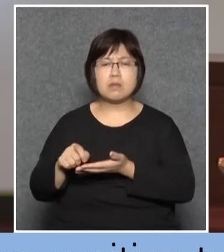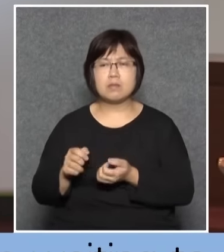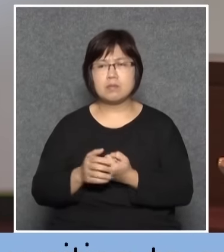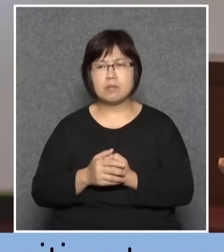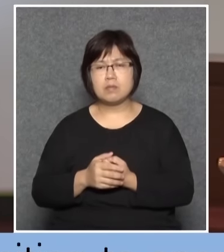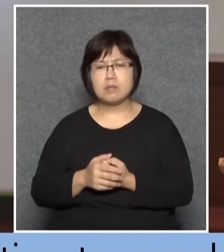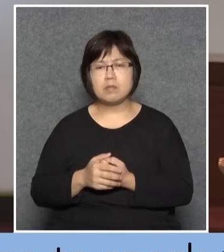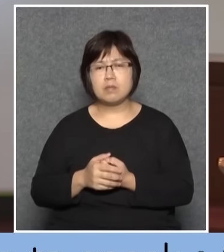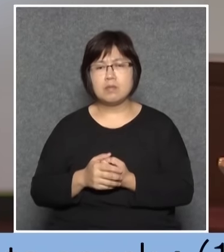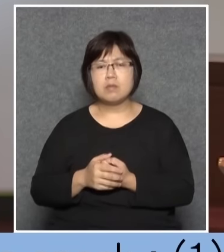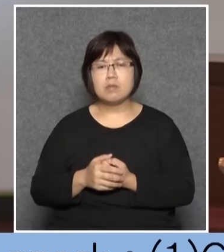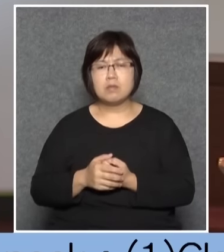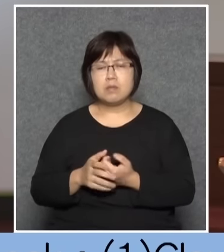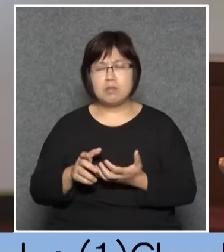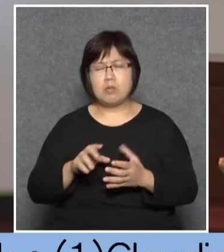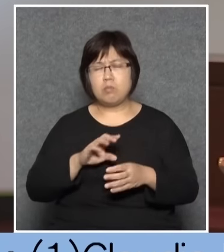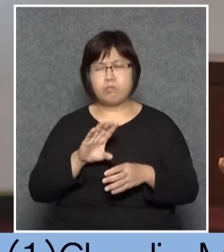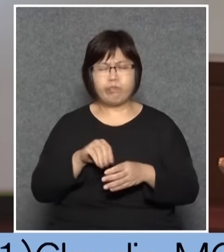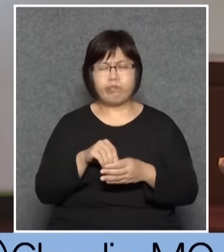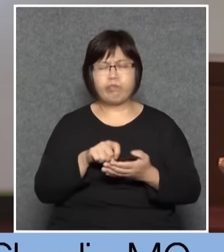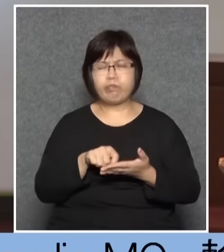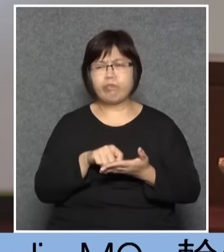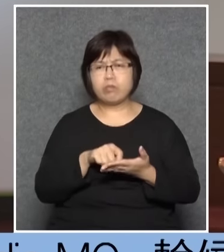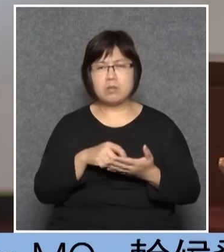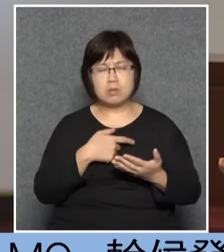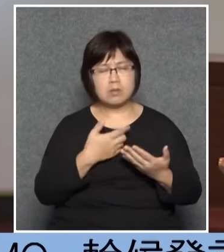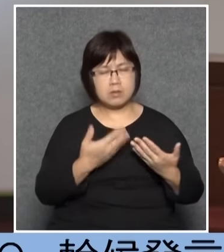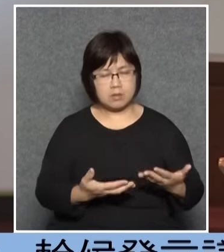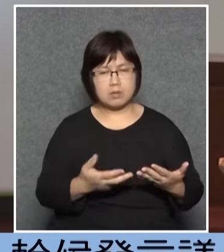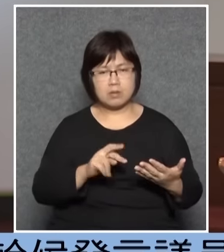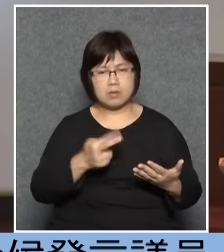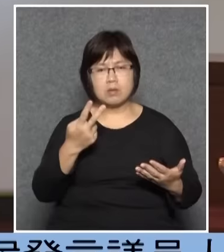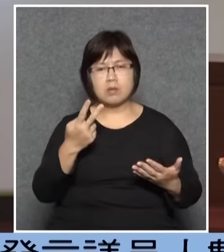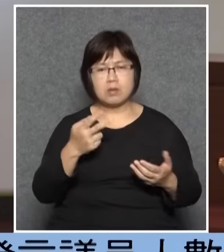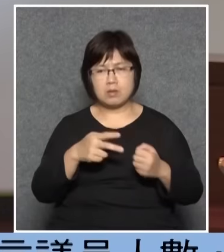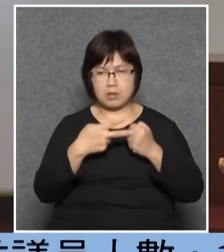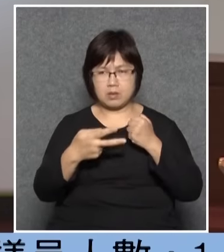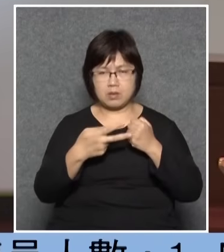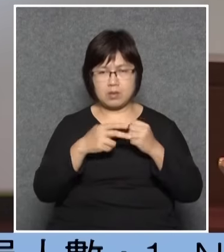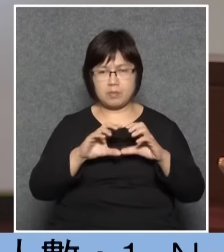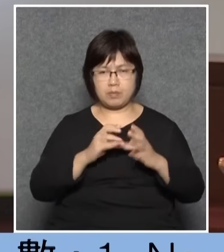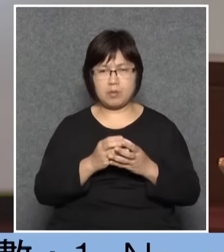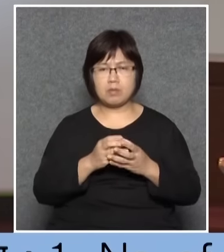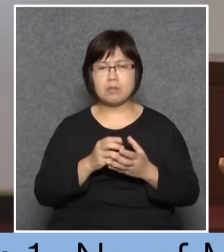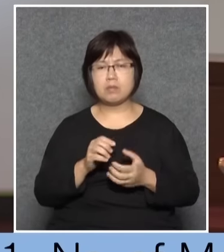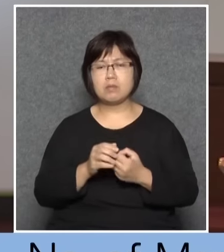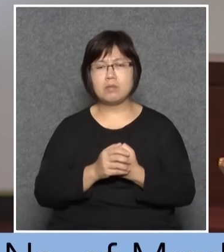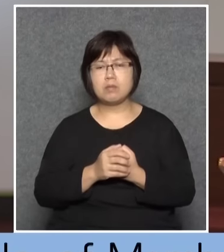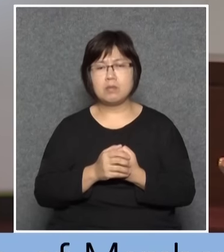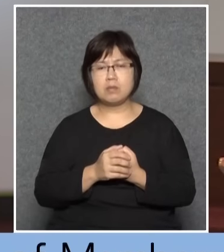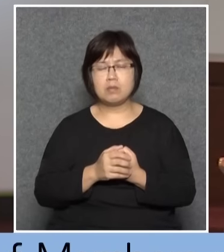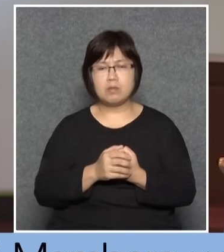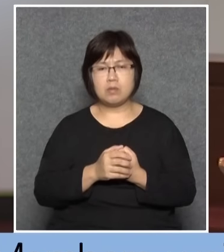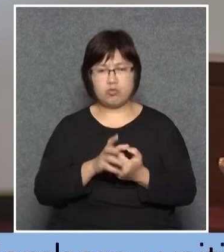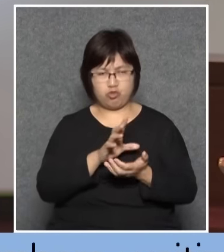就比较即係笼统啲啦，係咪？咁呢个就是屬於第二個部分，就是將這個即是